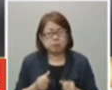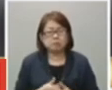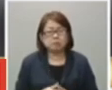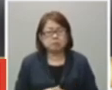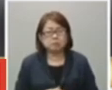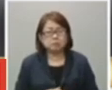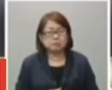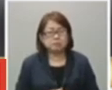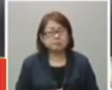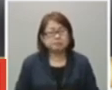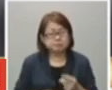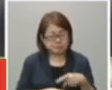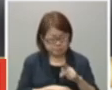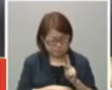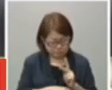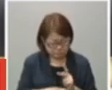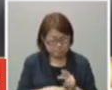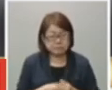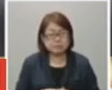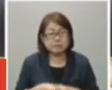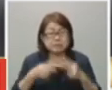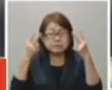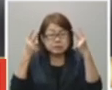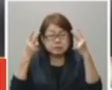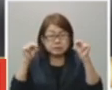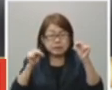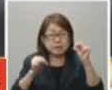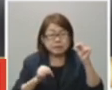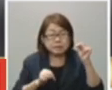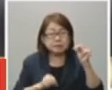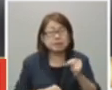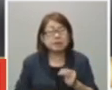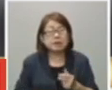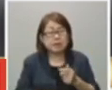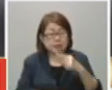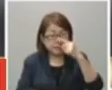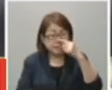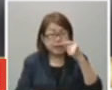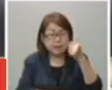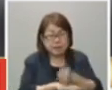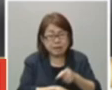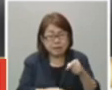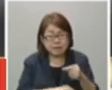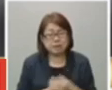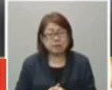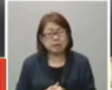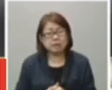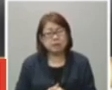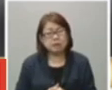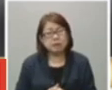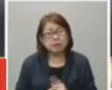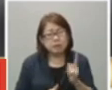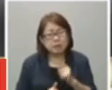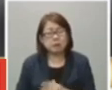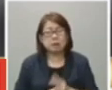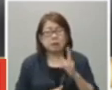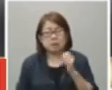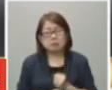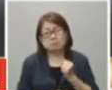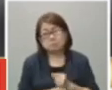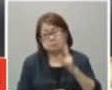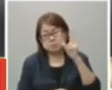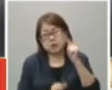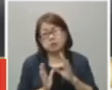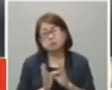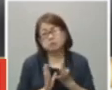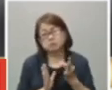ท่านประธานที่เคารพครับนายกรัฐมนตรีของประเทศไทยกลายเป็นแหล่งผลิตข่าวเฟกนิ